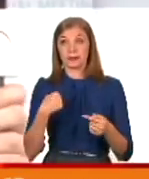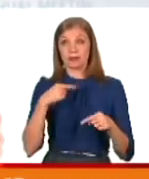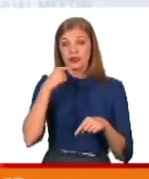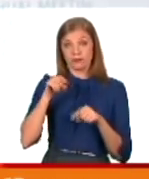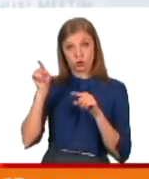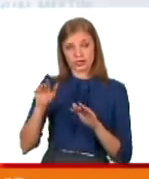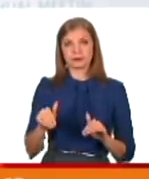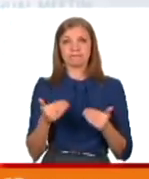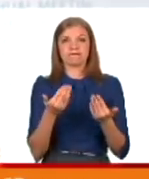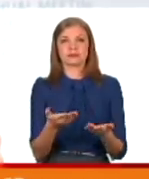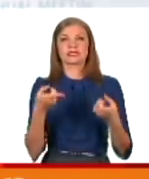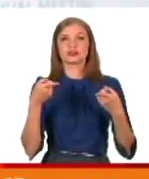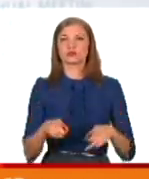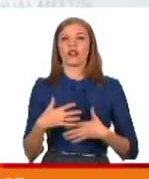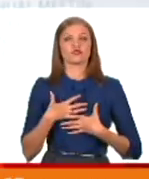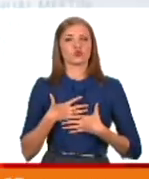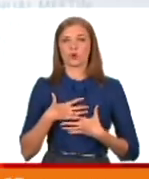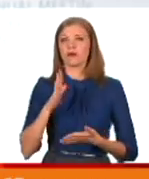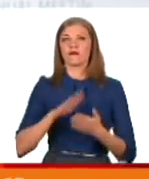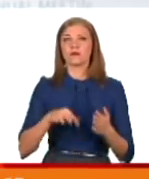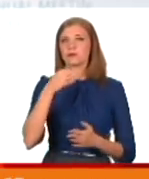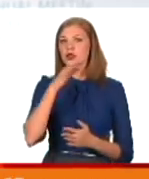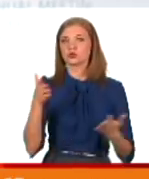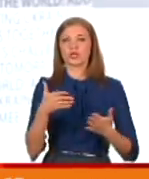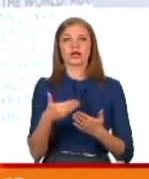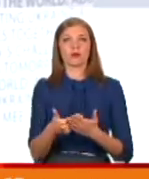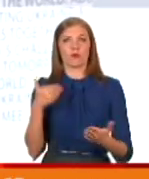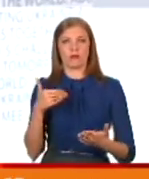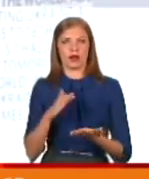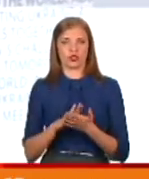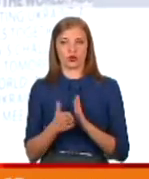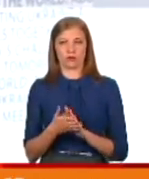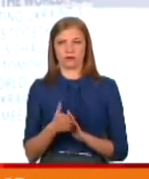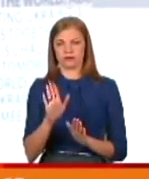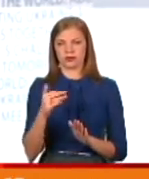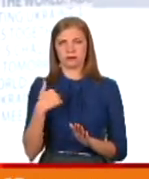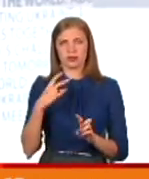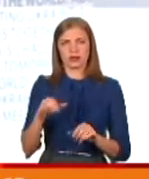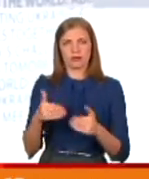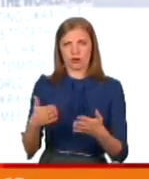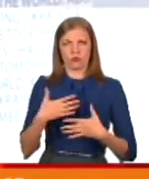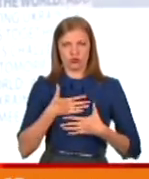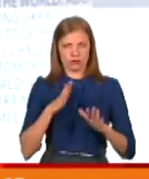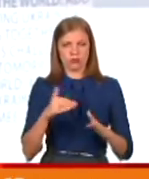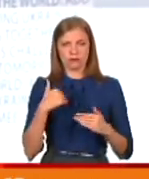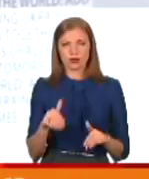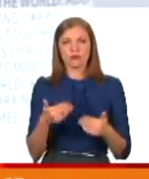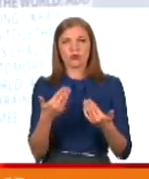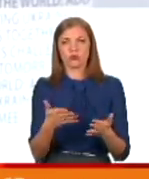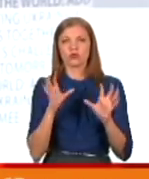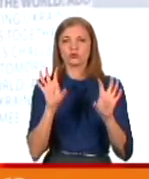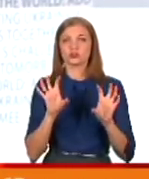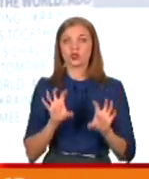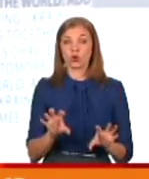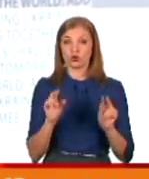Росії пропонуємо вам справжню любов без будь-яких попередніх умов. Ми не пропонуємо вам любові, ми пропонуємо